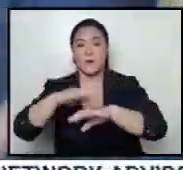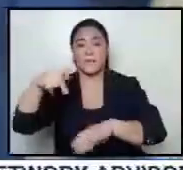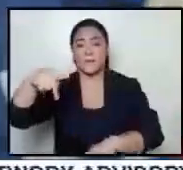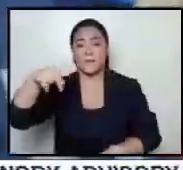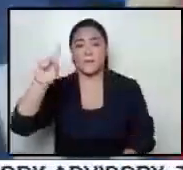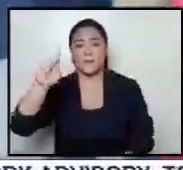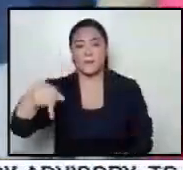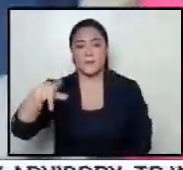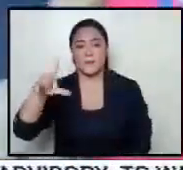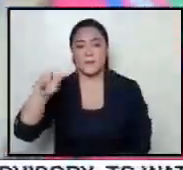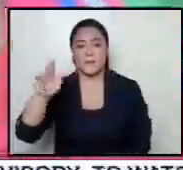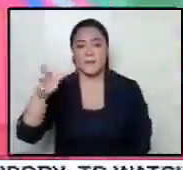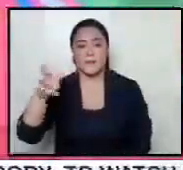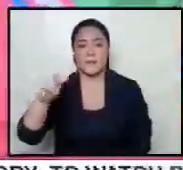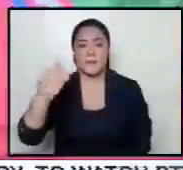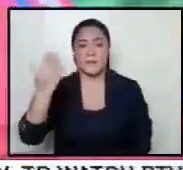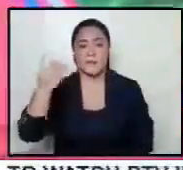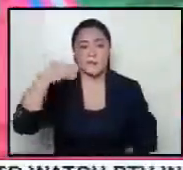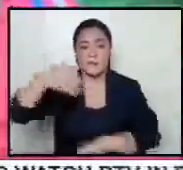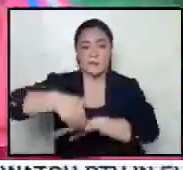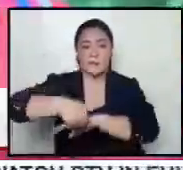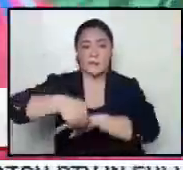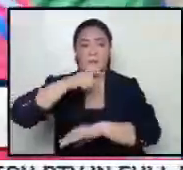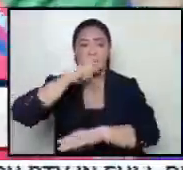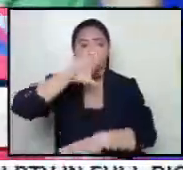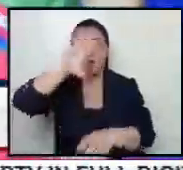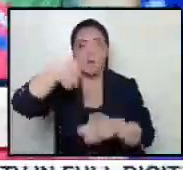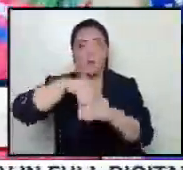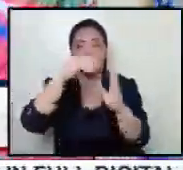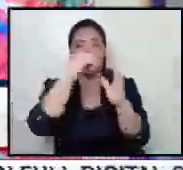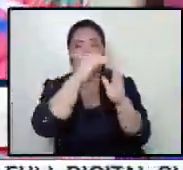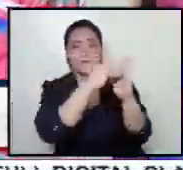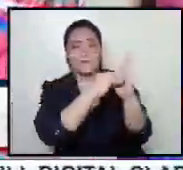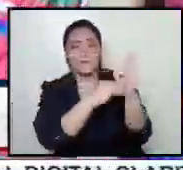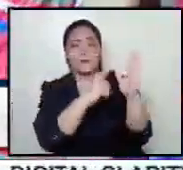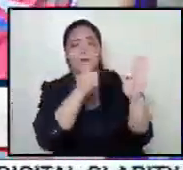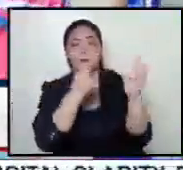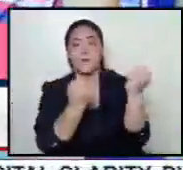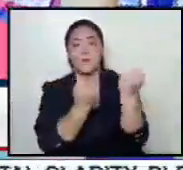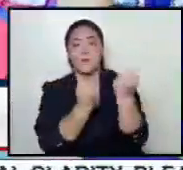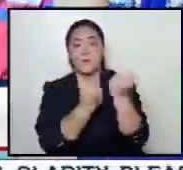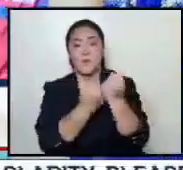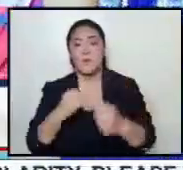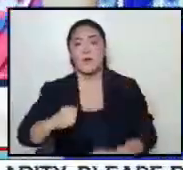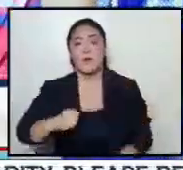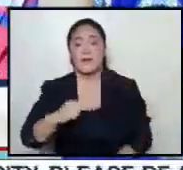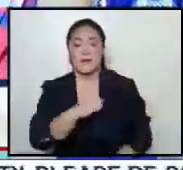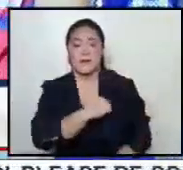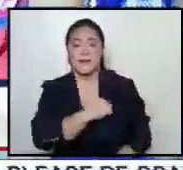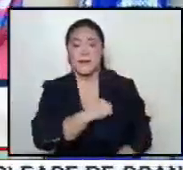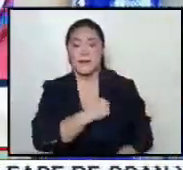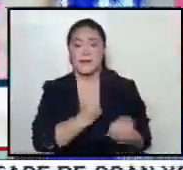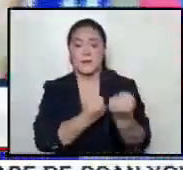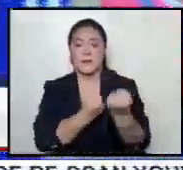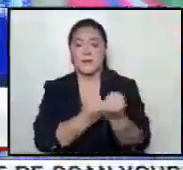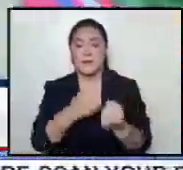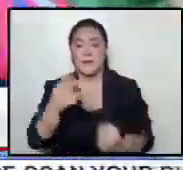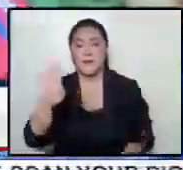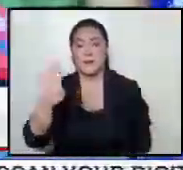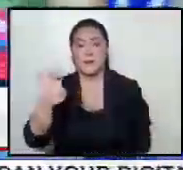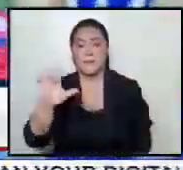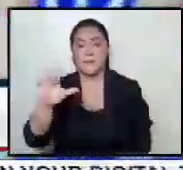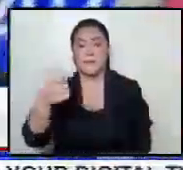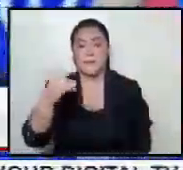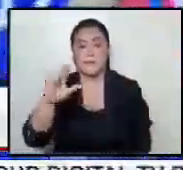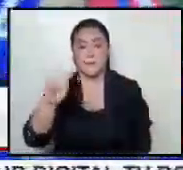kagabi. Kabilang sa kanyang mga sinuportahan dito ay ang mga senatorial candidates na sina Greco Belgica, Salvador